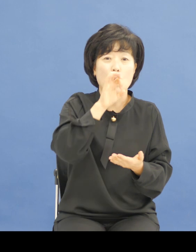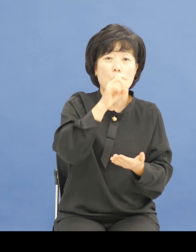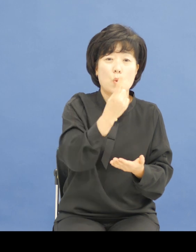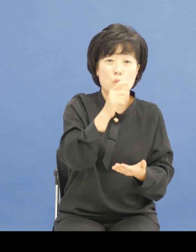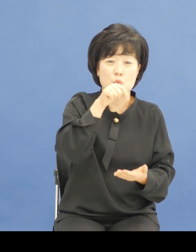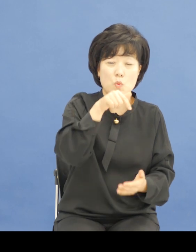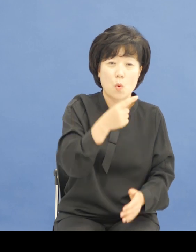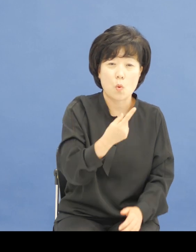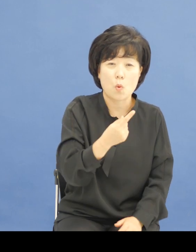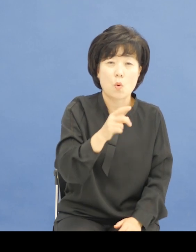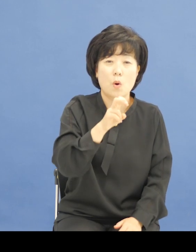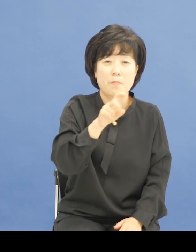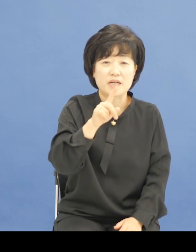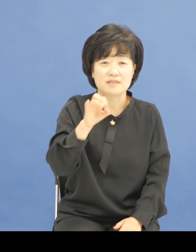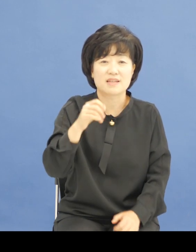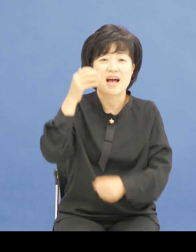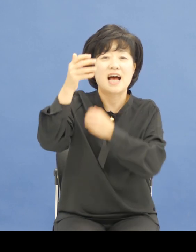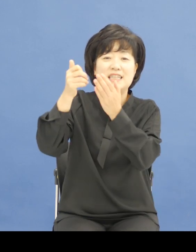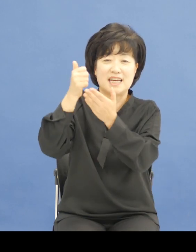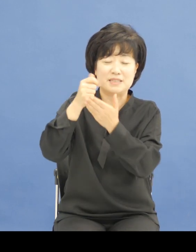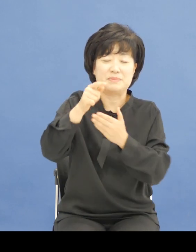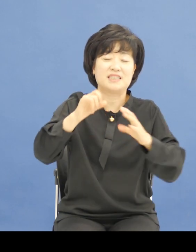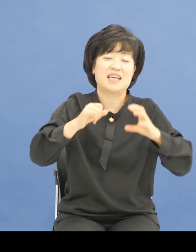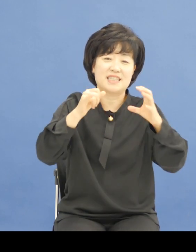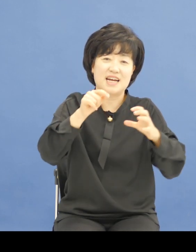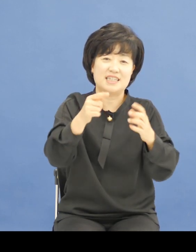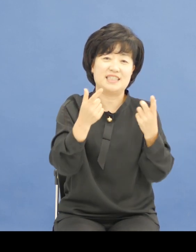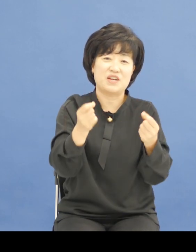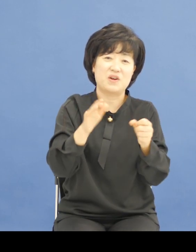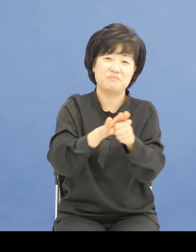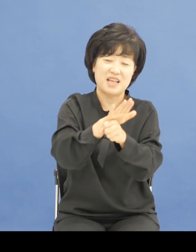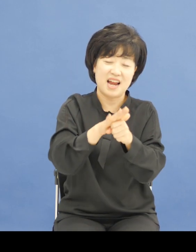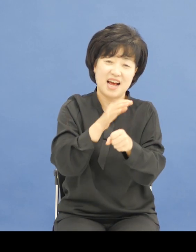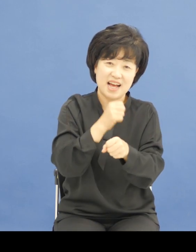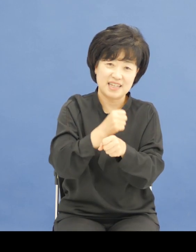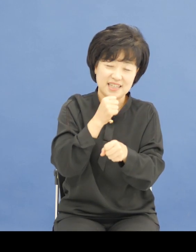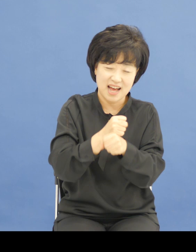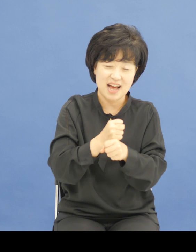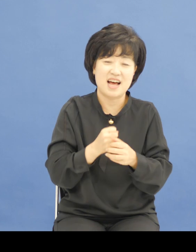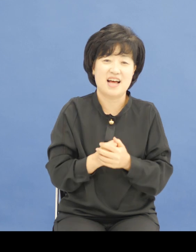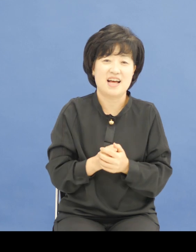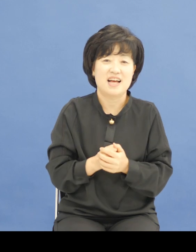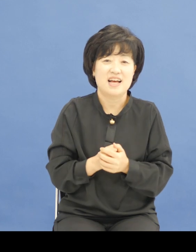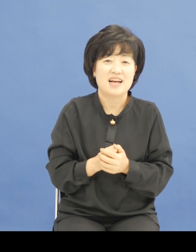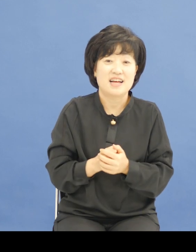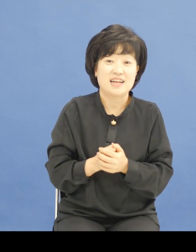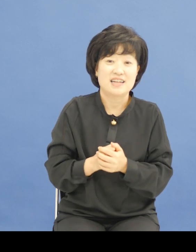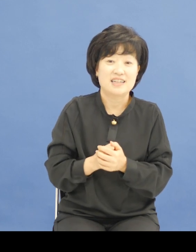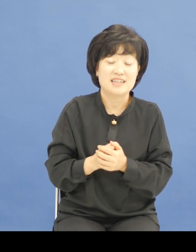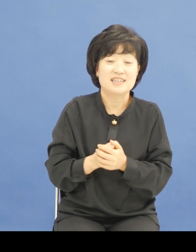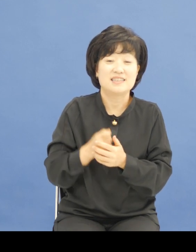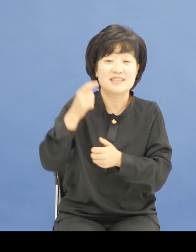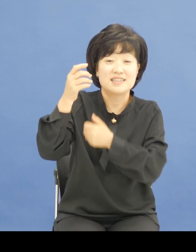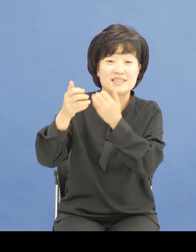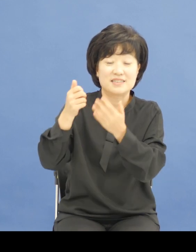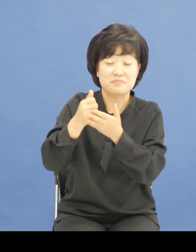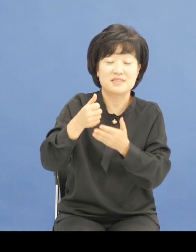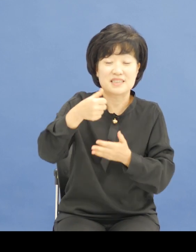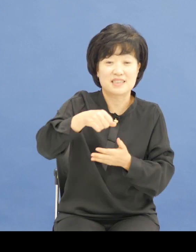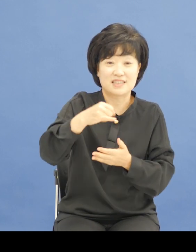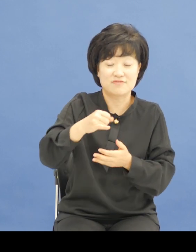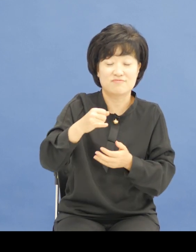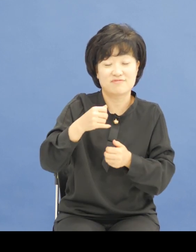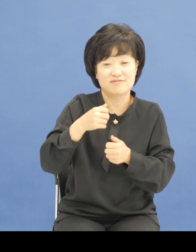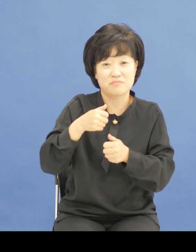부시아시마 부달라 무소서 구과 은투마 이수마 어마나 와이워